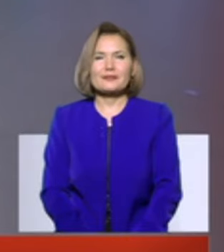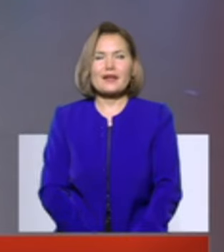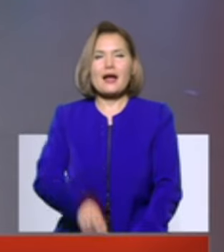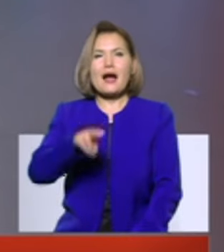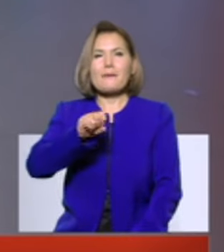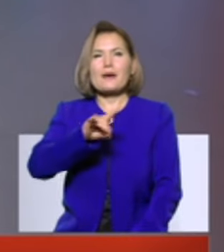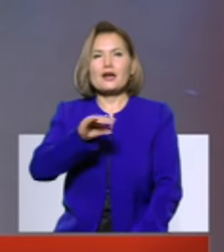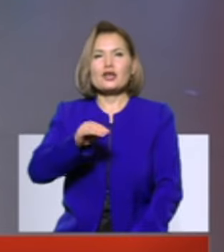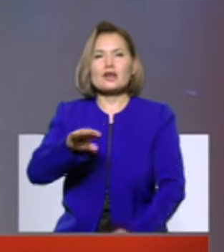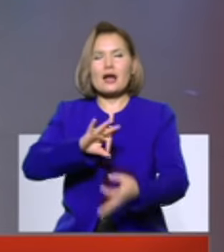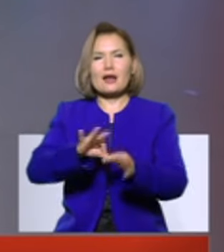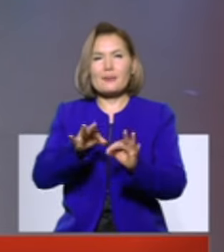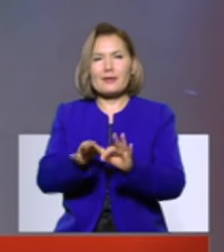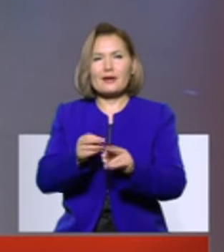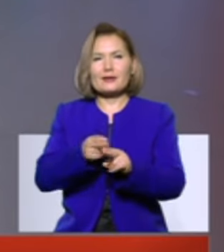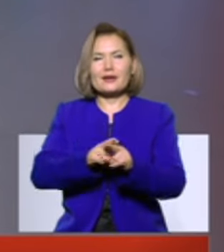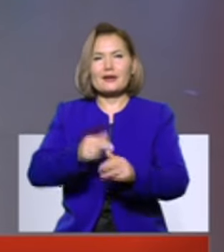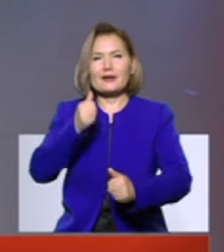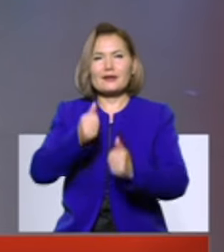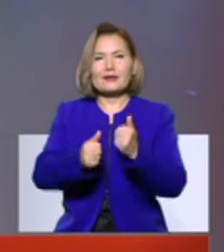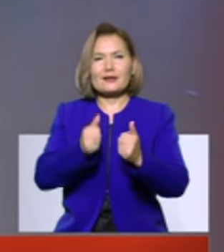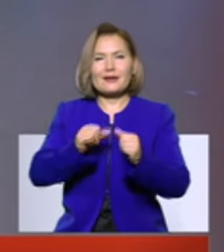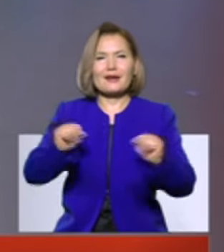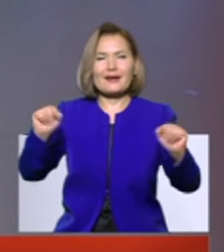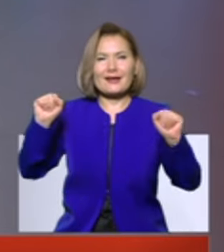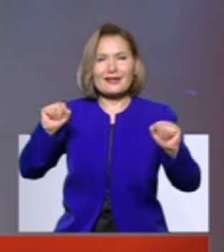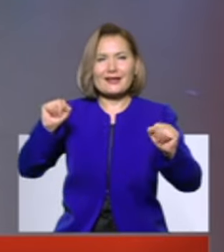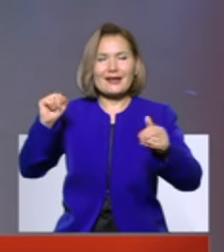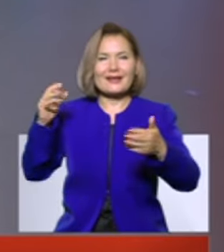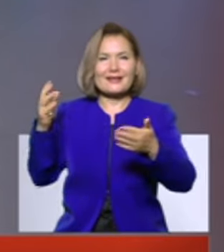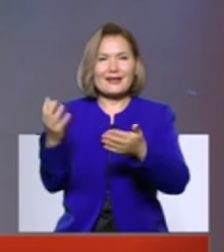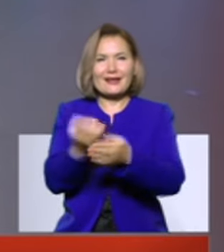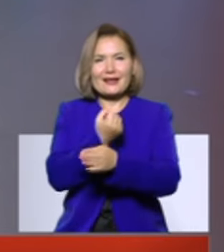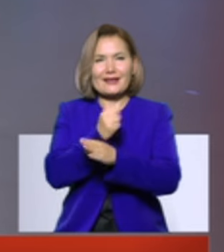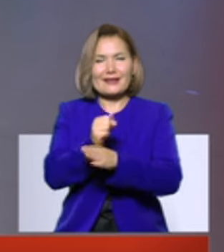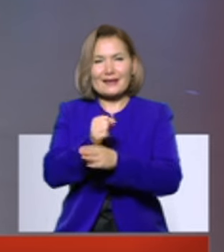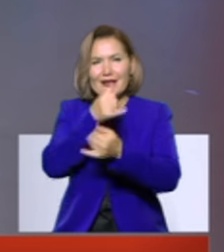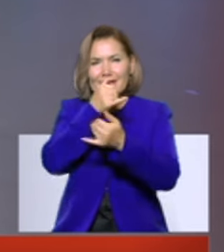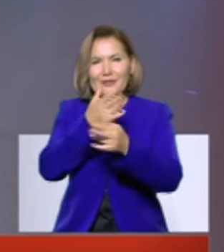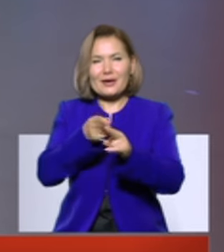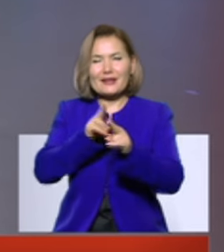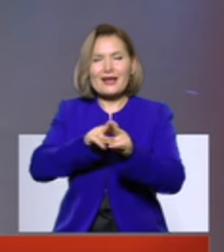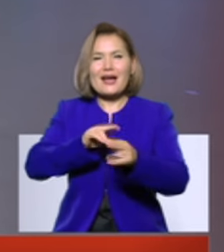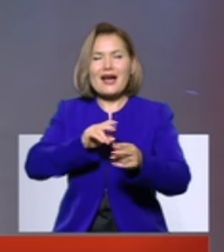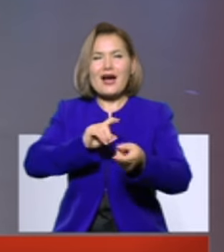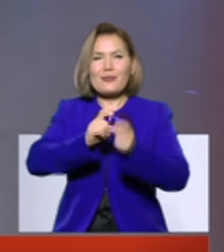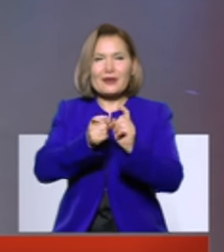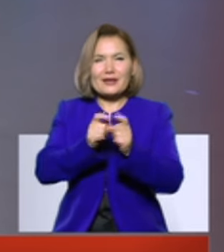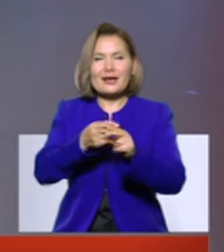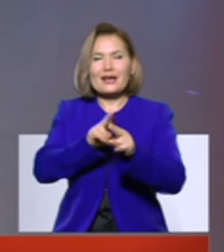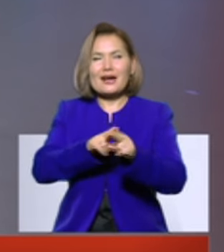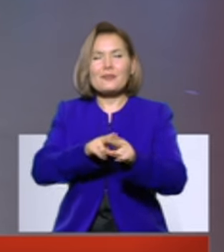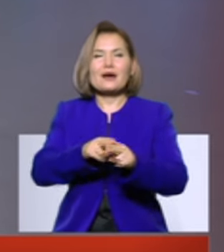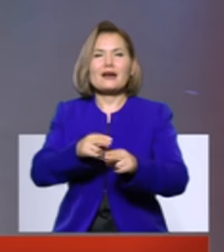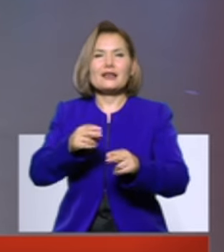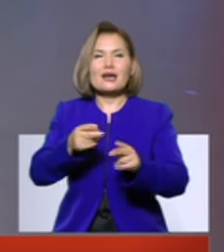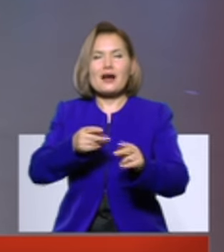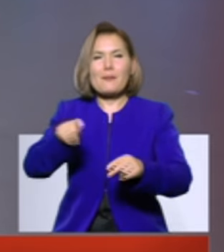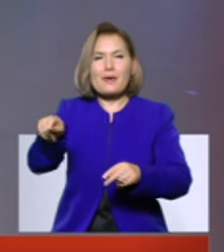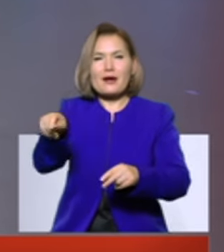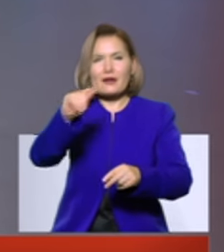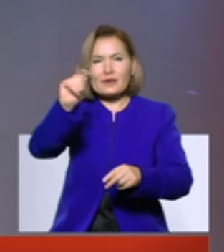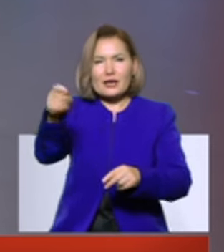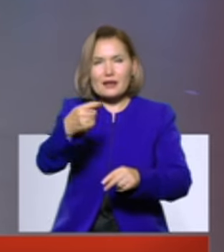Париж олимпиадасындағы кезекті жарыс күні спортшыларымыз үшін сәтсіз басталды. Дзюдо, биіктікке секіру, жүзу және